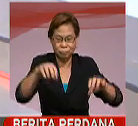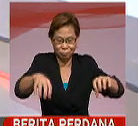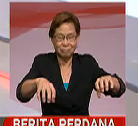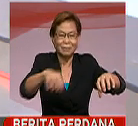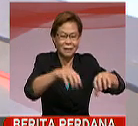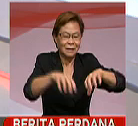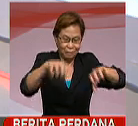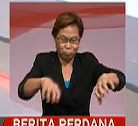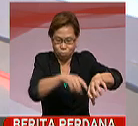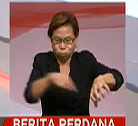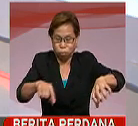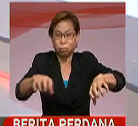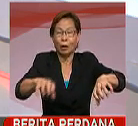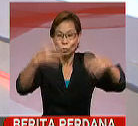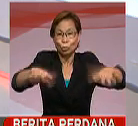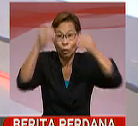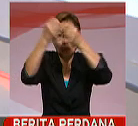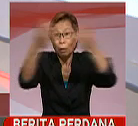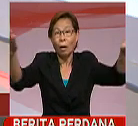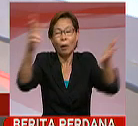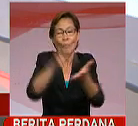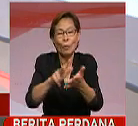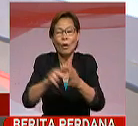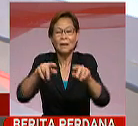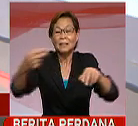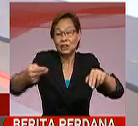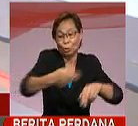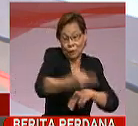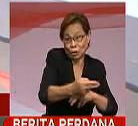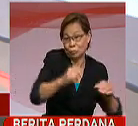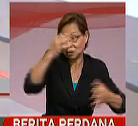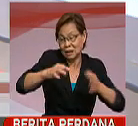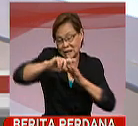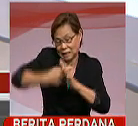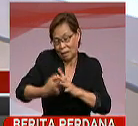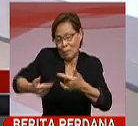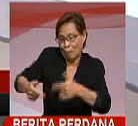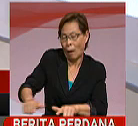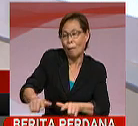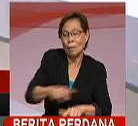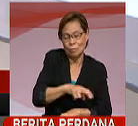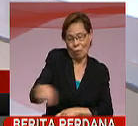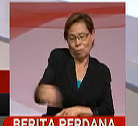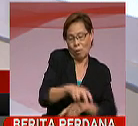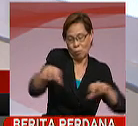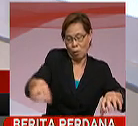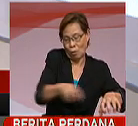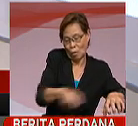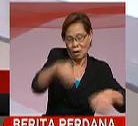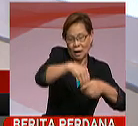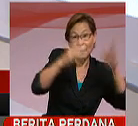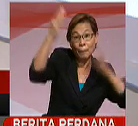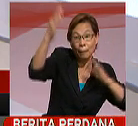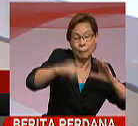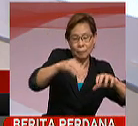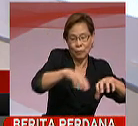melibatkan beberapa negara yang sudah diisytiharkan kawasan hijau. Jika dilaksanakan, ia membenarkan perjalanan antara rakyat dalam negara